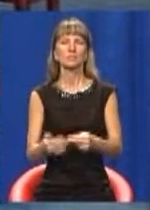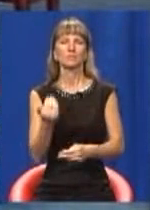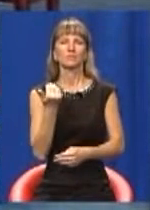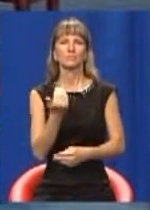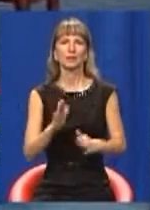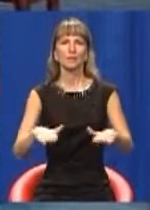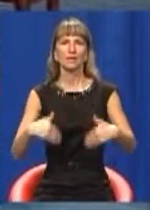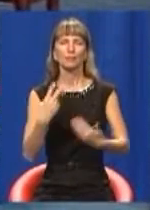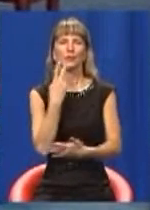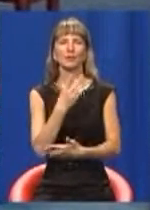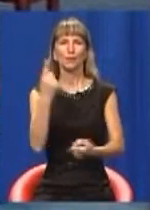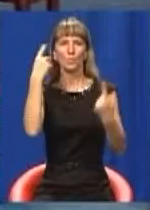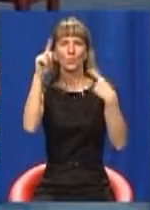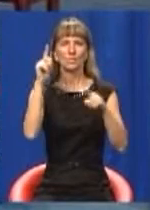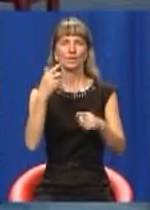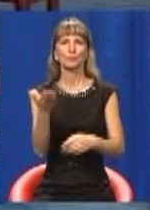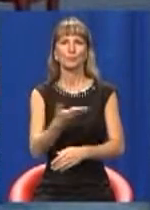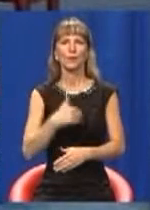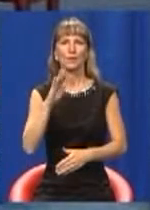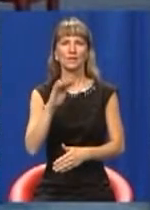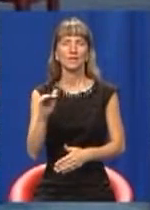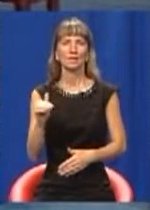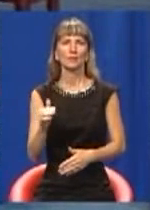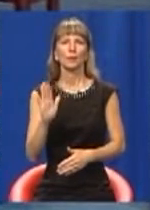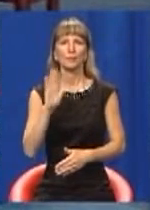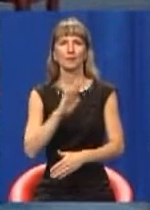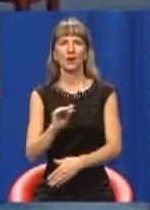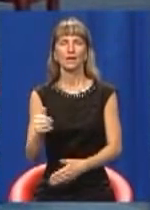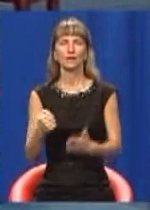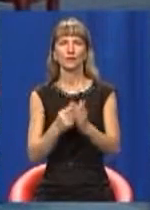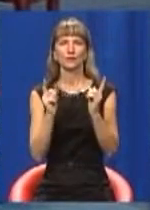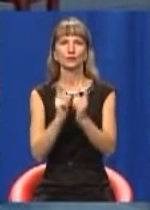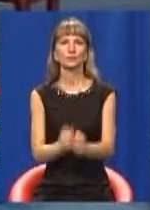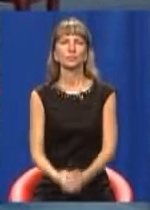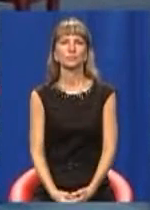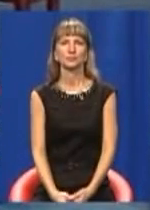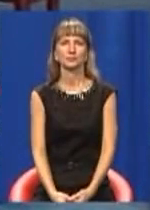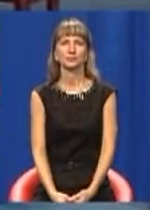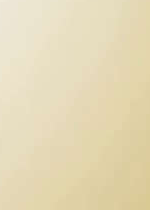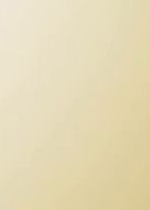пропонуємо переглянути мультфільм. Ми прощаємося з вами, бувайте! До побачення!